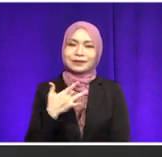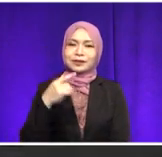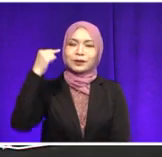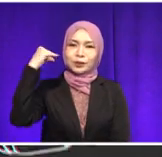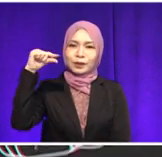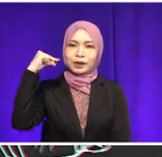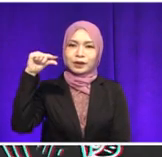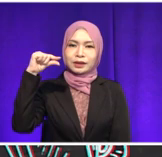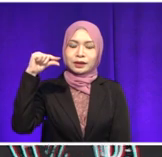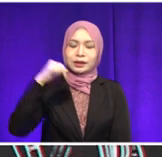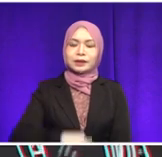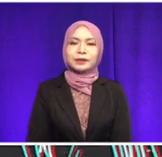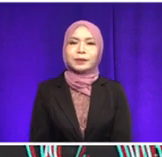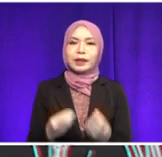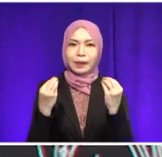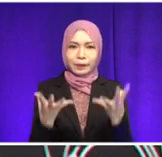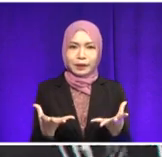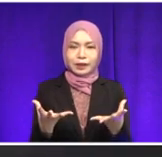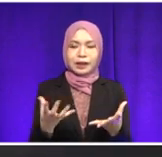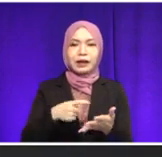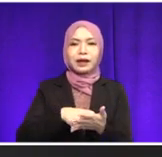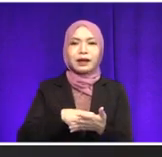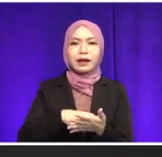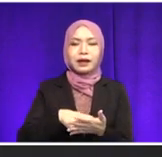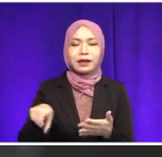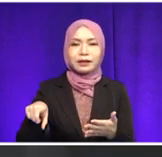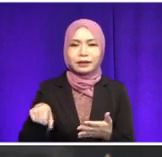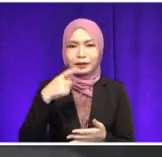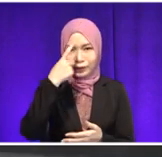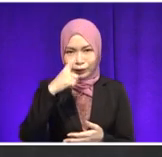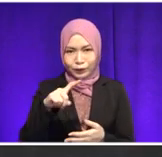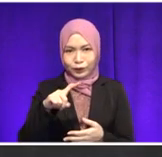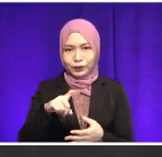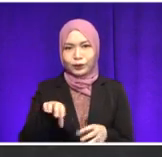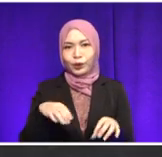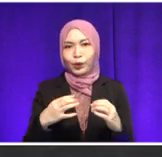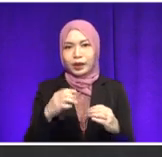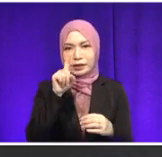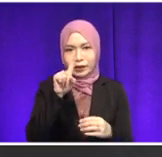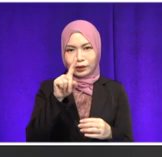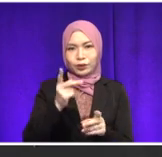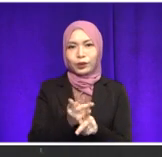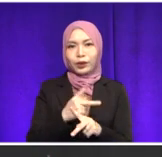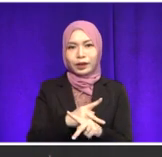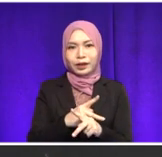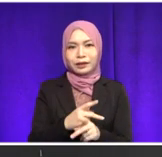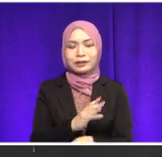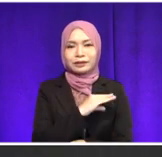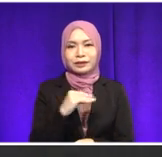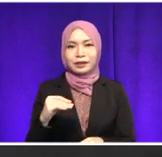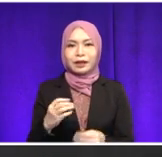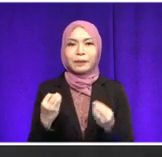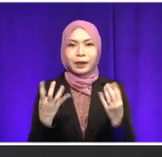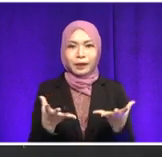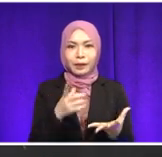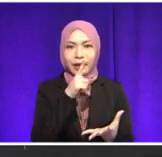berapakah cost menghasilkan 1 produk ini adalah kos juga dan daripada berapakah Berapa